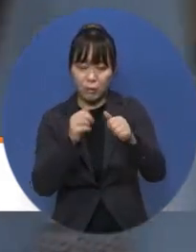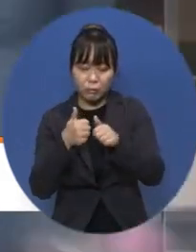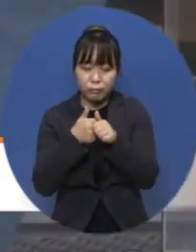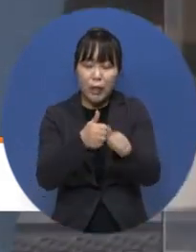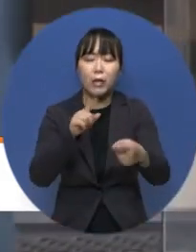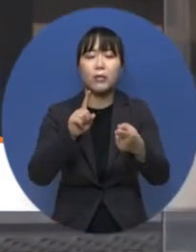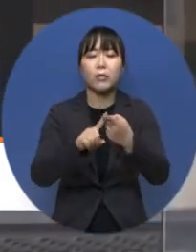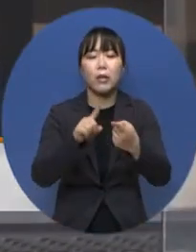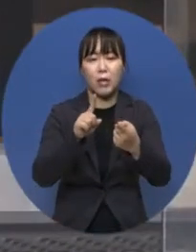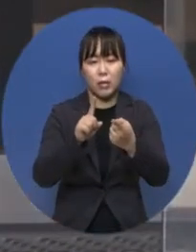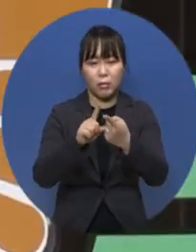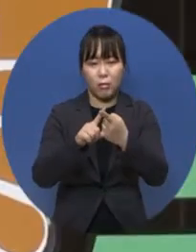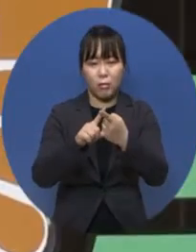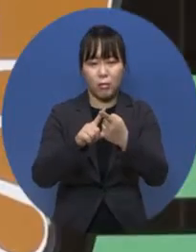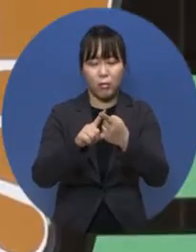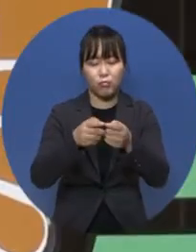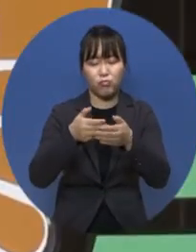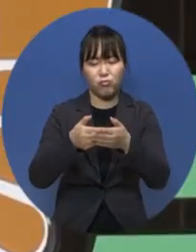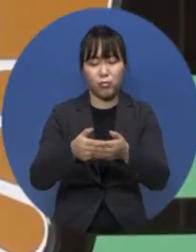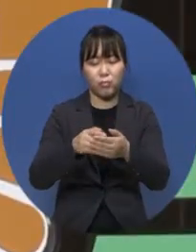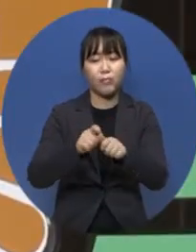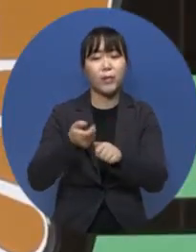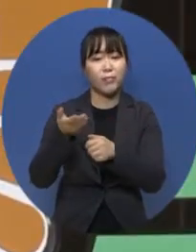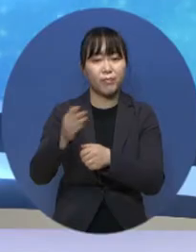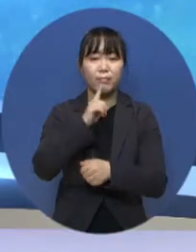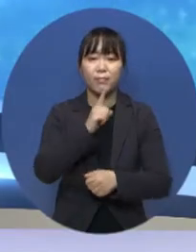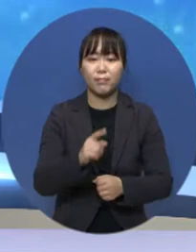점을 양형에 고려했다고 덧붙였습니다.